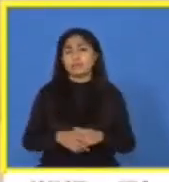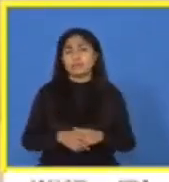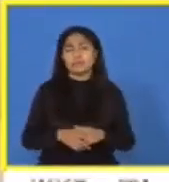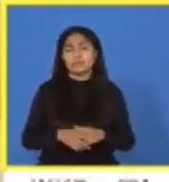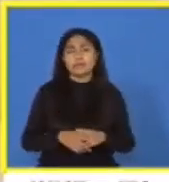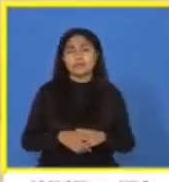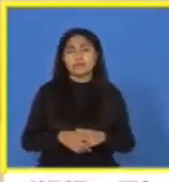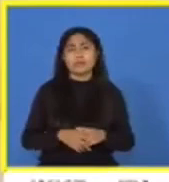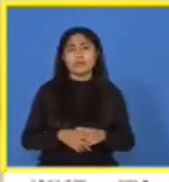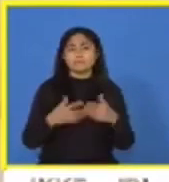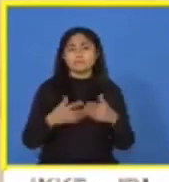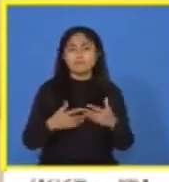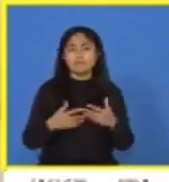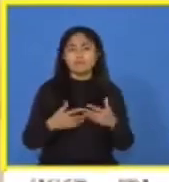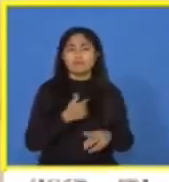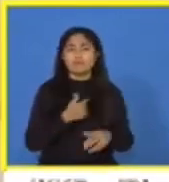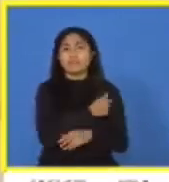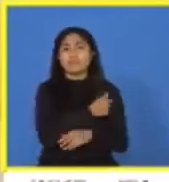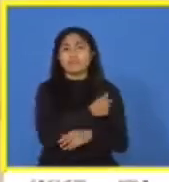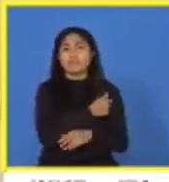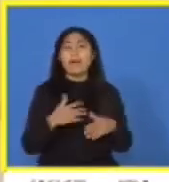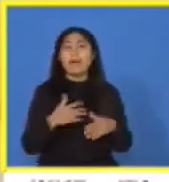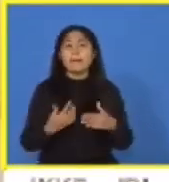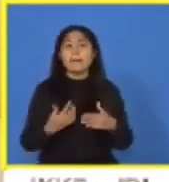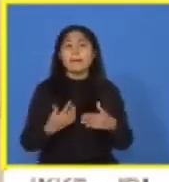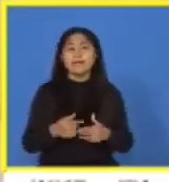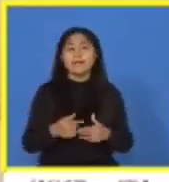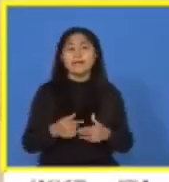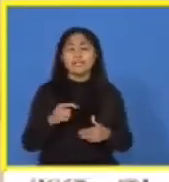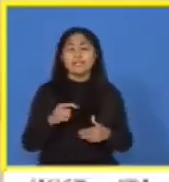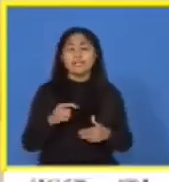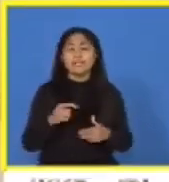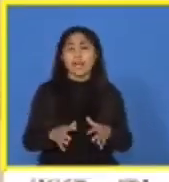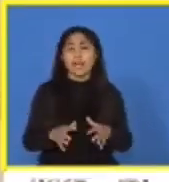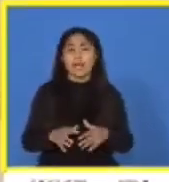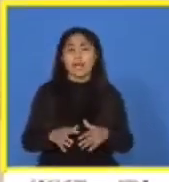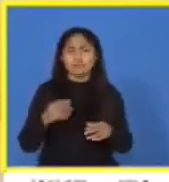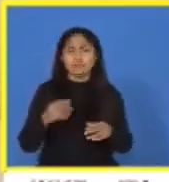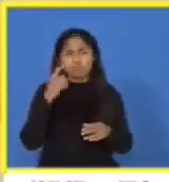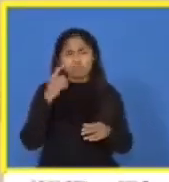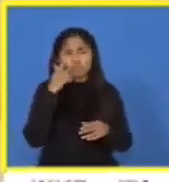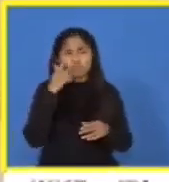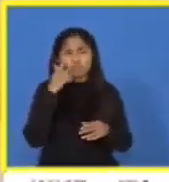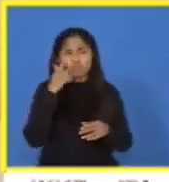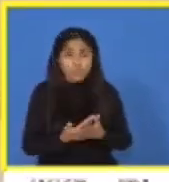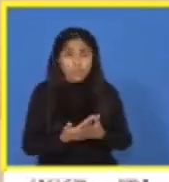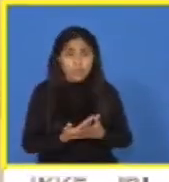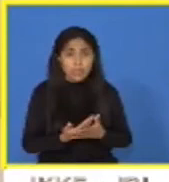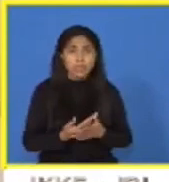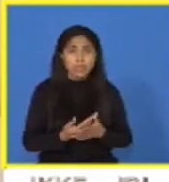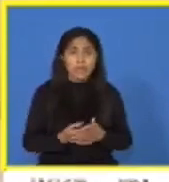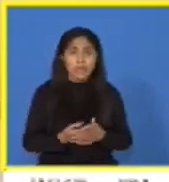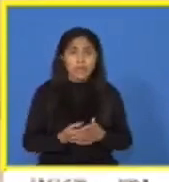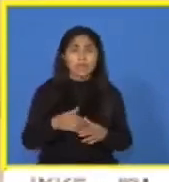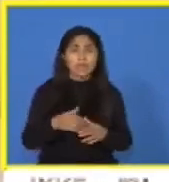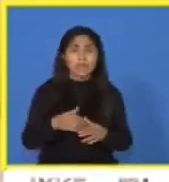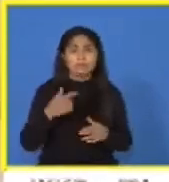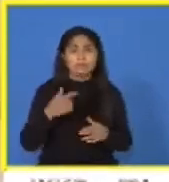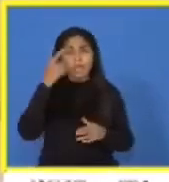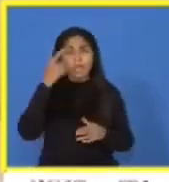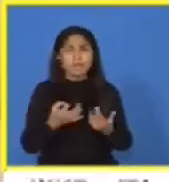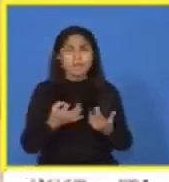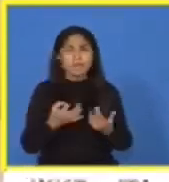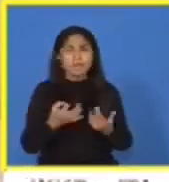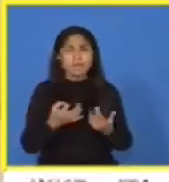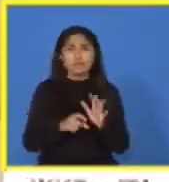serapan vaksinasi ini apakah ini sudah cukup atau seperti apa, Bu? Karena jika agak sedikit jumping, Bu,